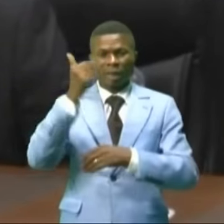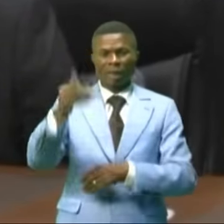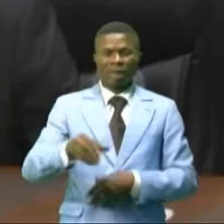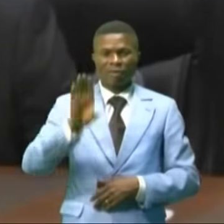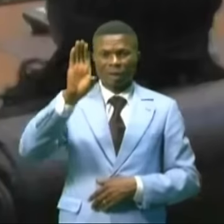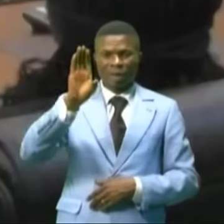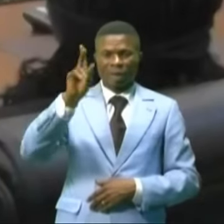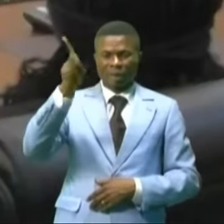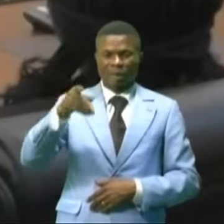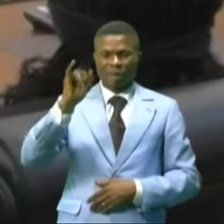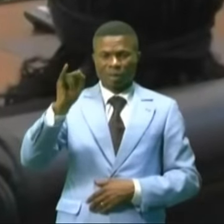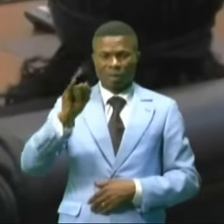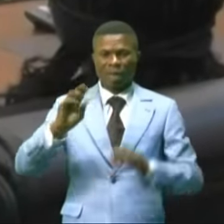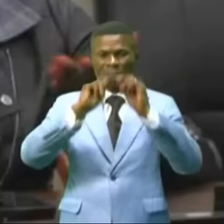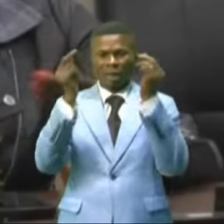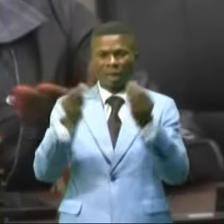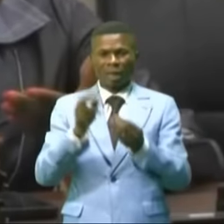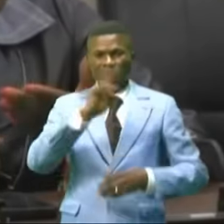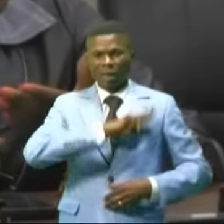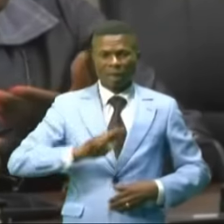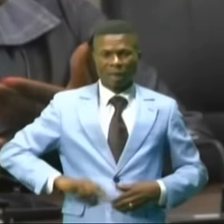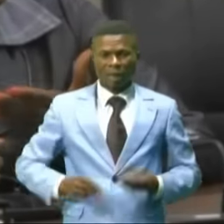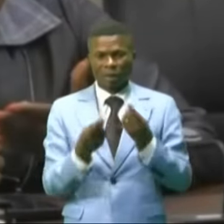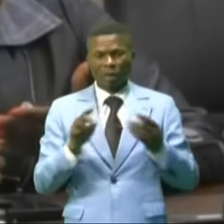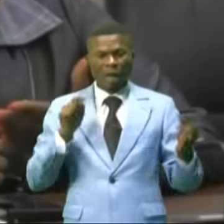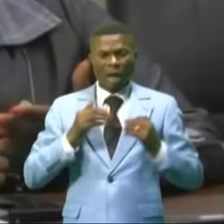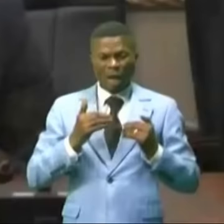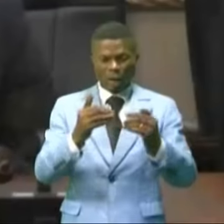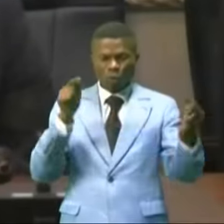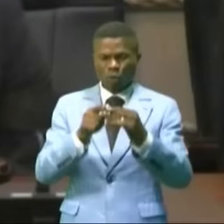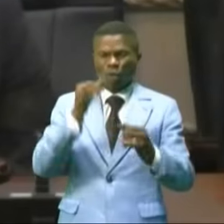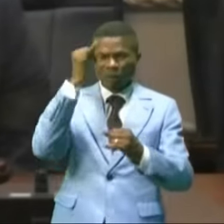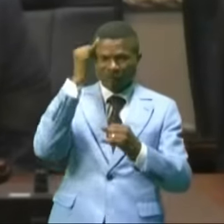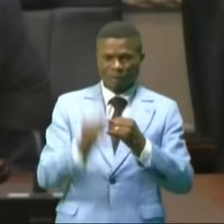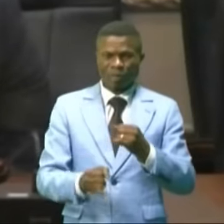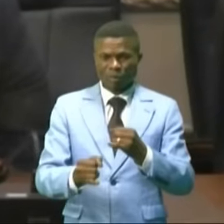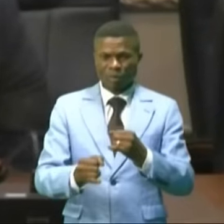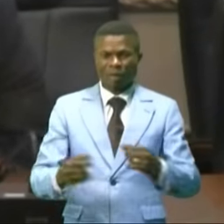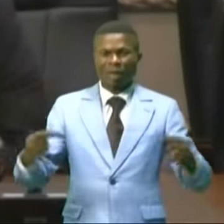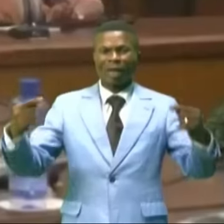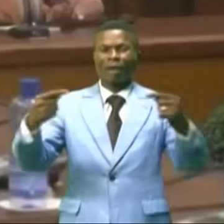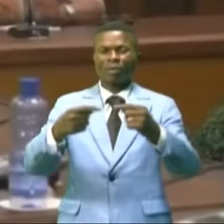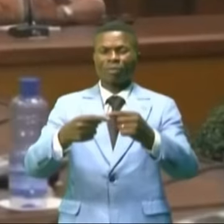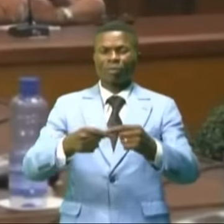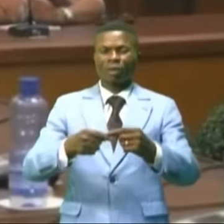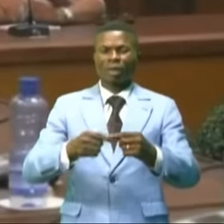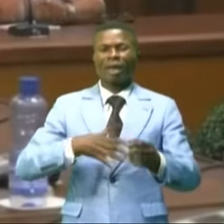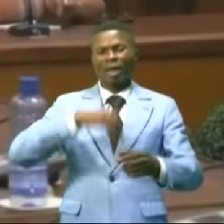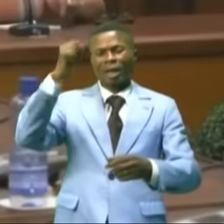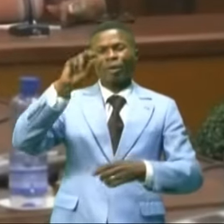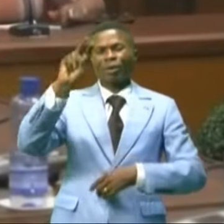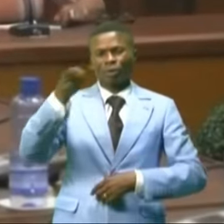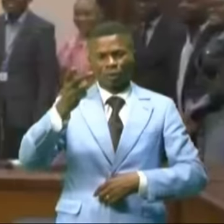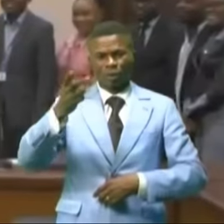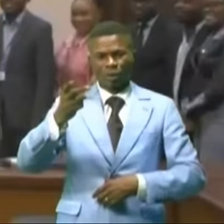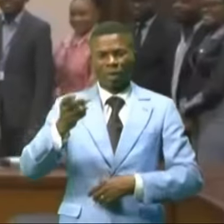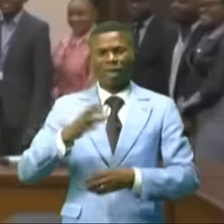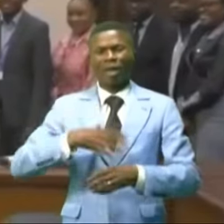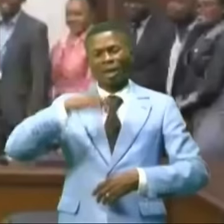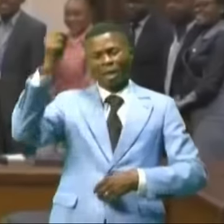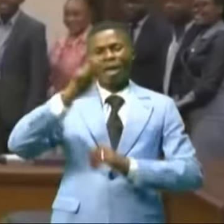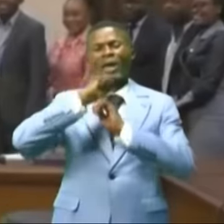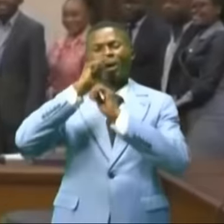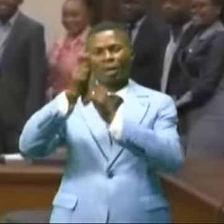internationale, l'équipe de la RDC est allée jusqu'en finale où elle est sortie deuxième en remportant également le